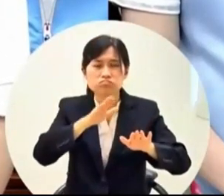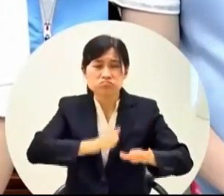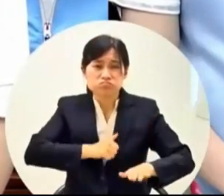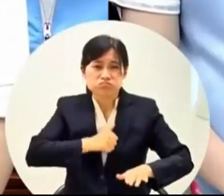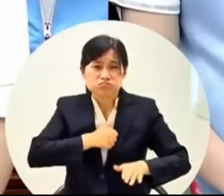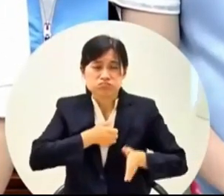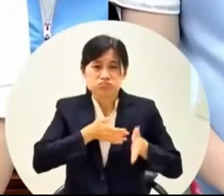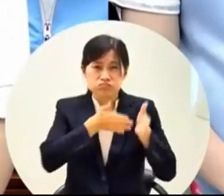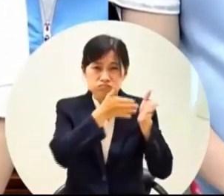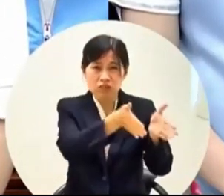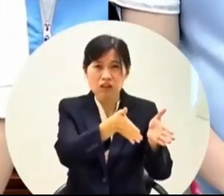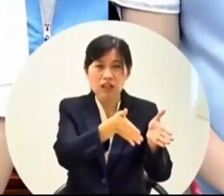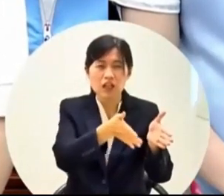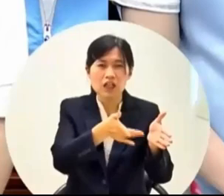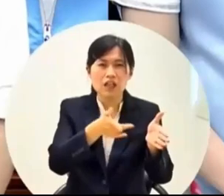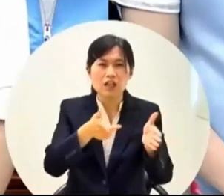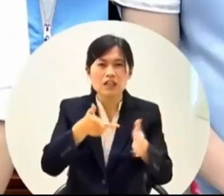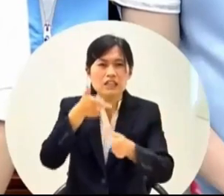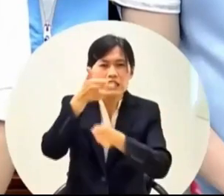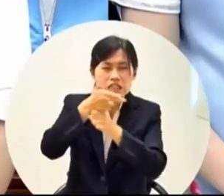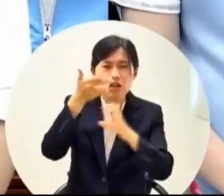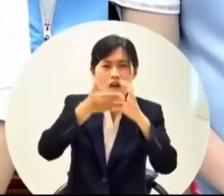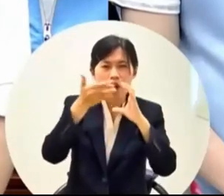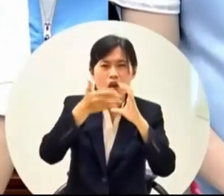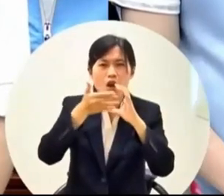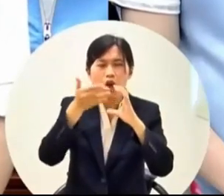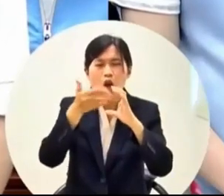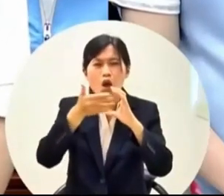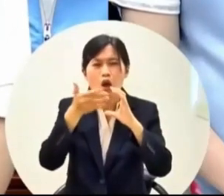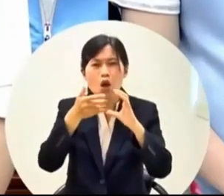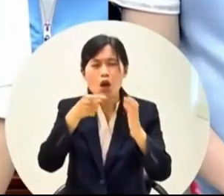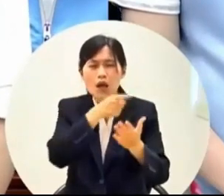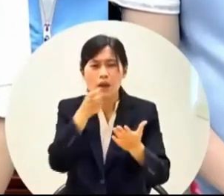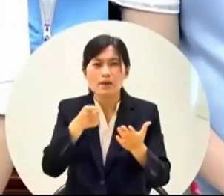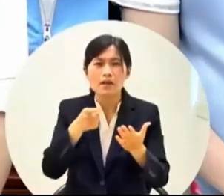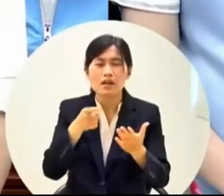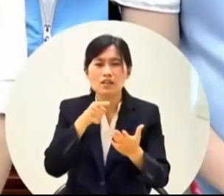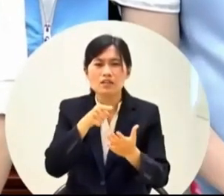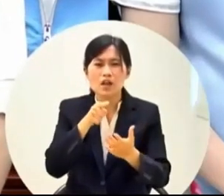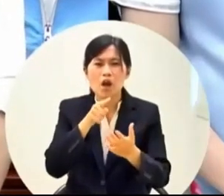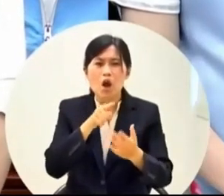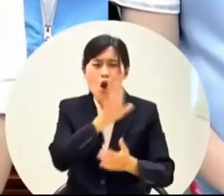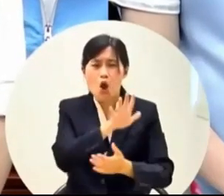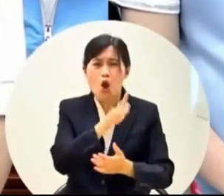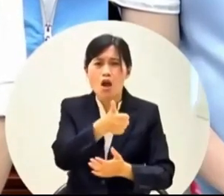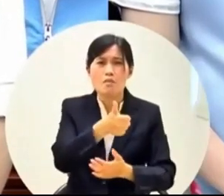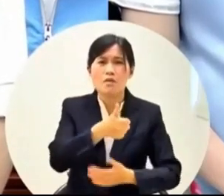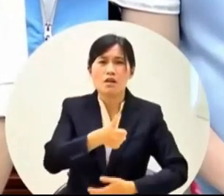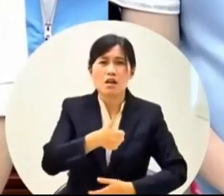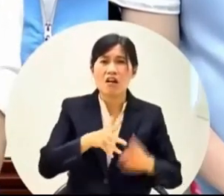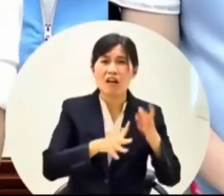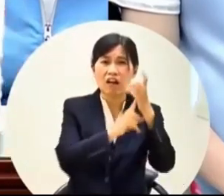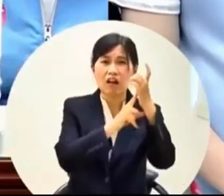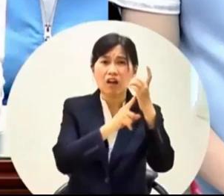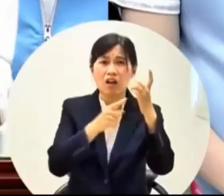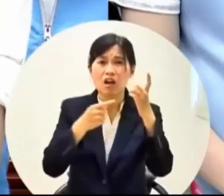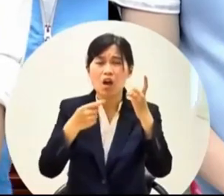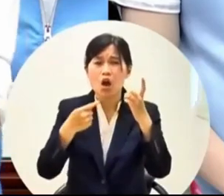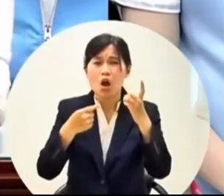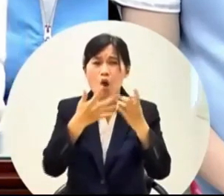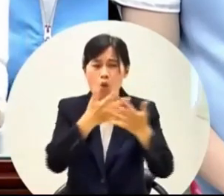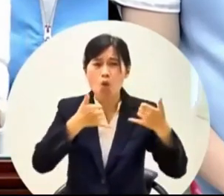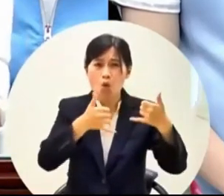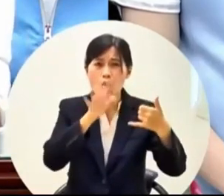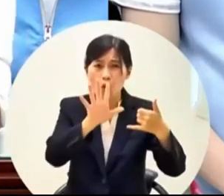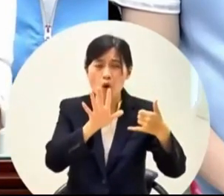党在媒体上跟网络上吃尽了苦头。谁有媒体谁是上帝，谁有网络谁就扮演上帝，这个是对台湾民主